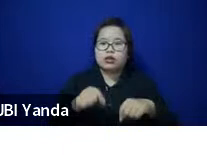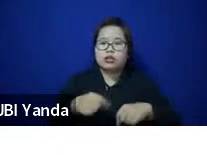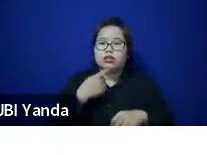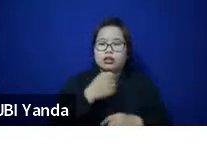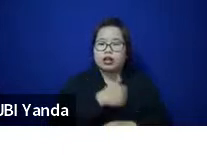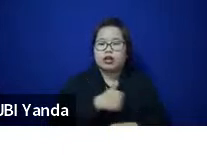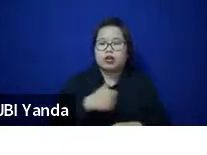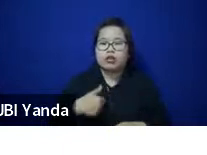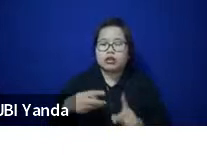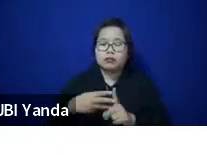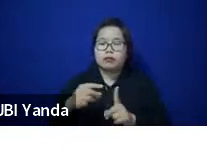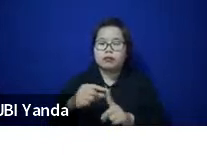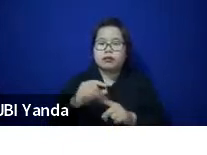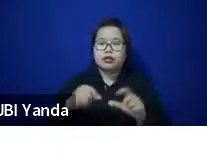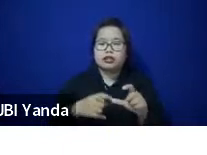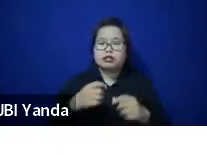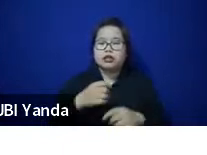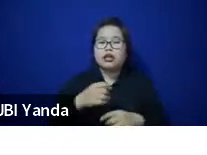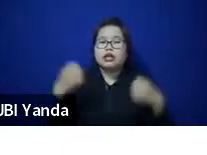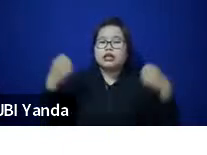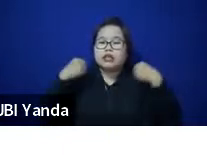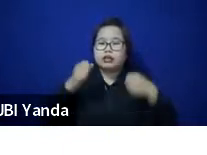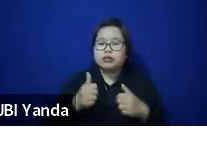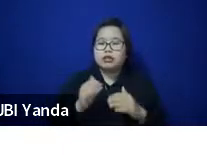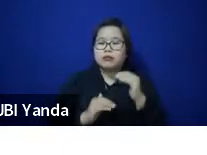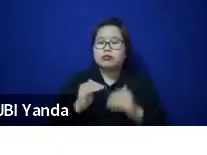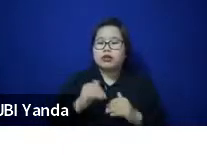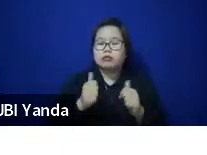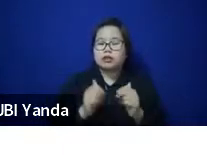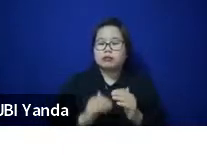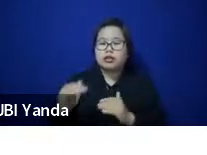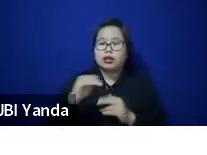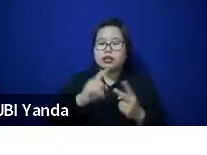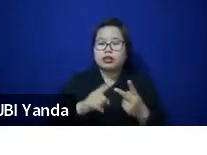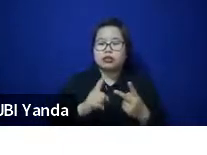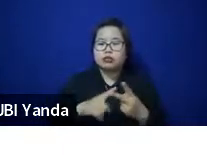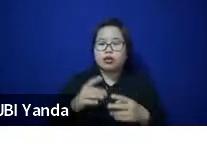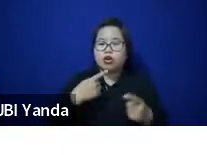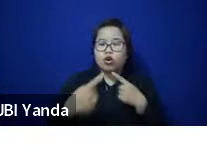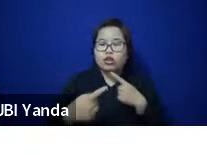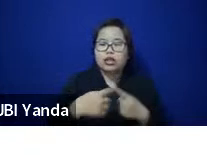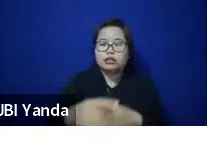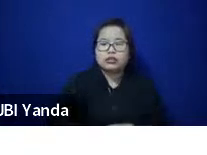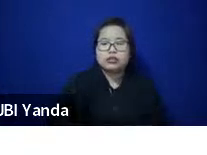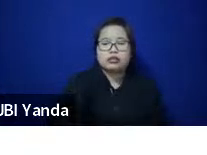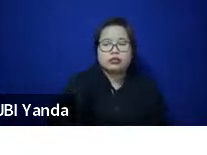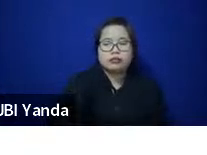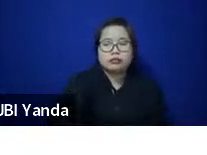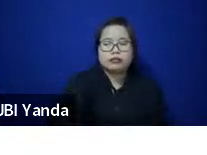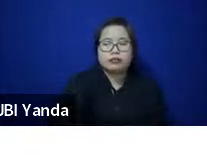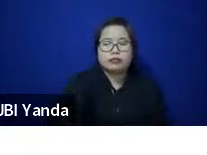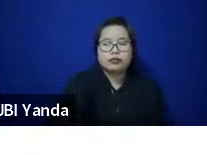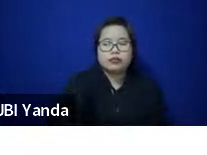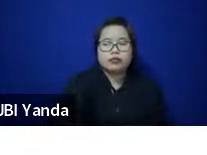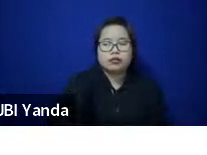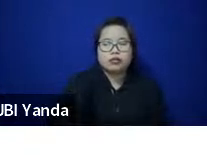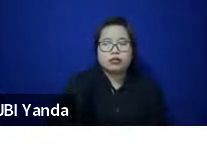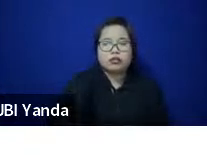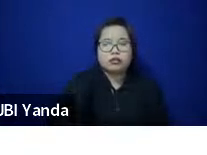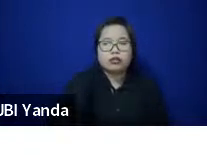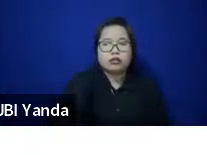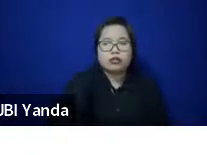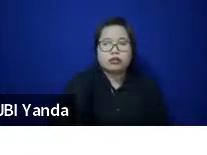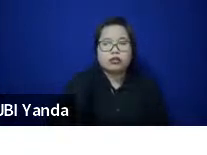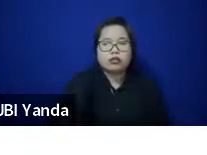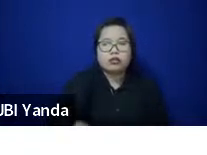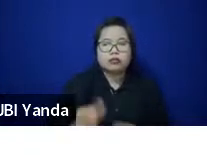keanggotaan di BPJS Kesehatan yang juga harus dipertimbangkan semakin meningkat. Kemudian yang kedua adalah koordinasi, bagaimana koordinasi nasional